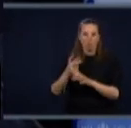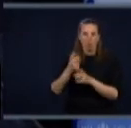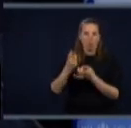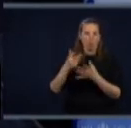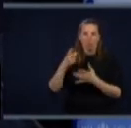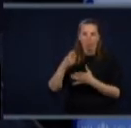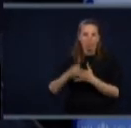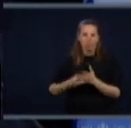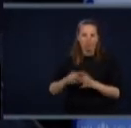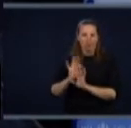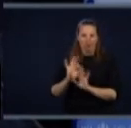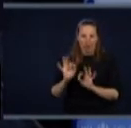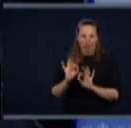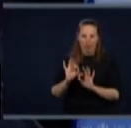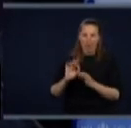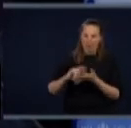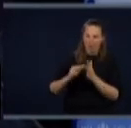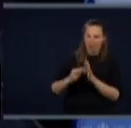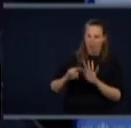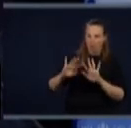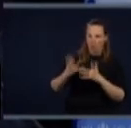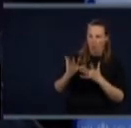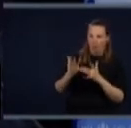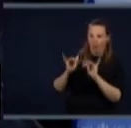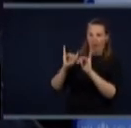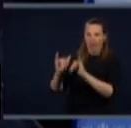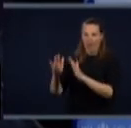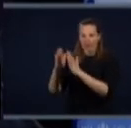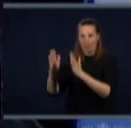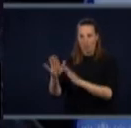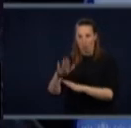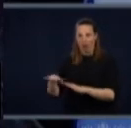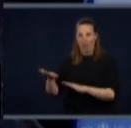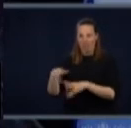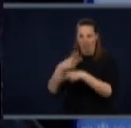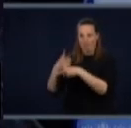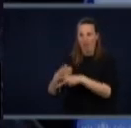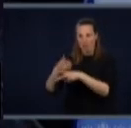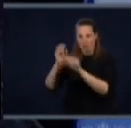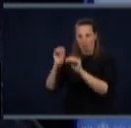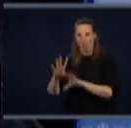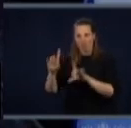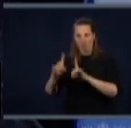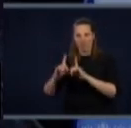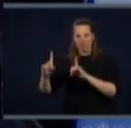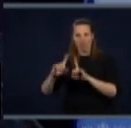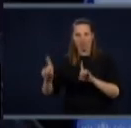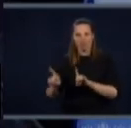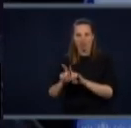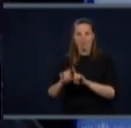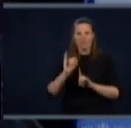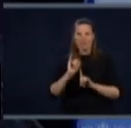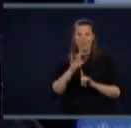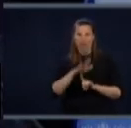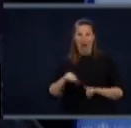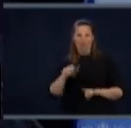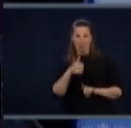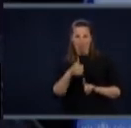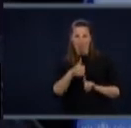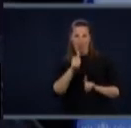gens qui vont être à la maison, qui vont décider de garder leur enfant à la maison. Mais les enfants qui ont des problèmes d'apprentissage, les enfants qui ont